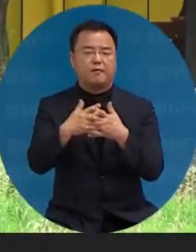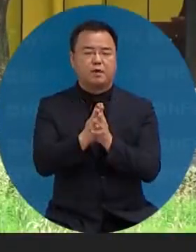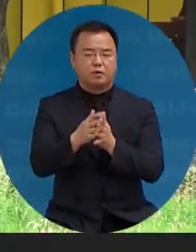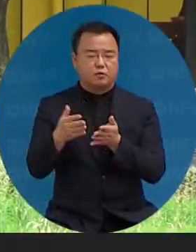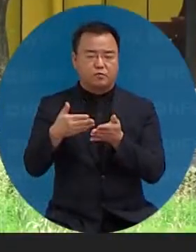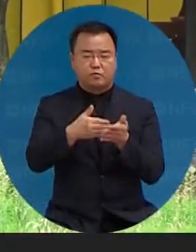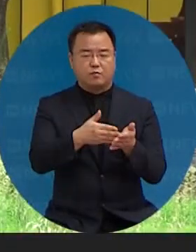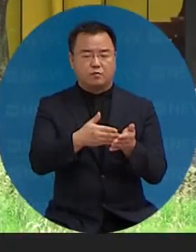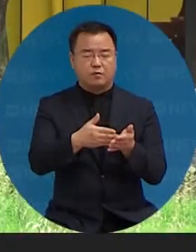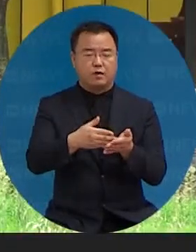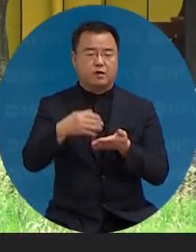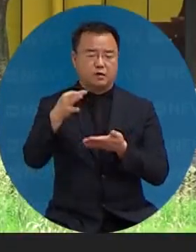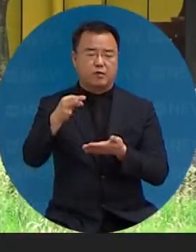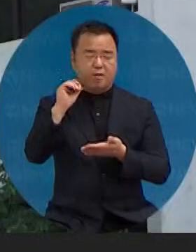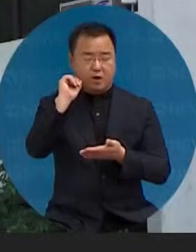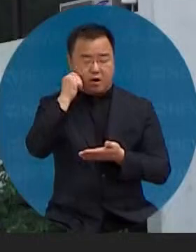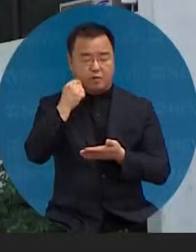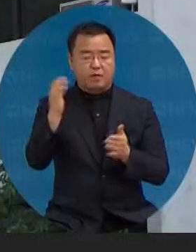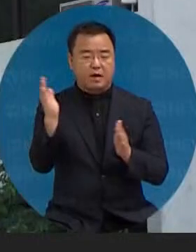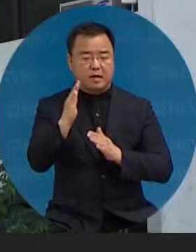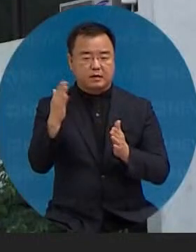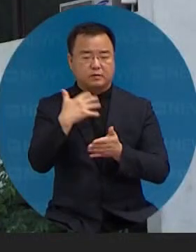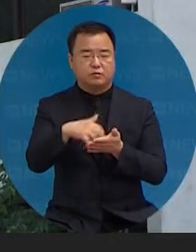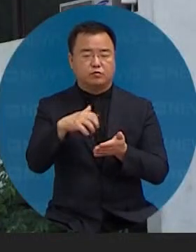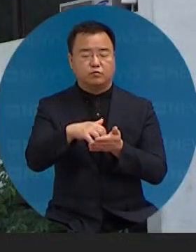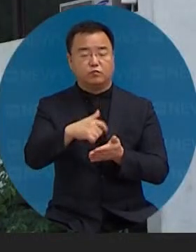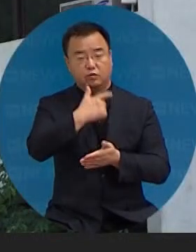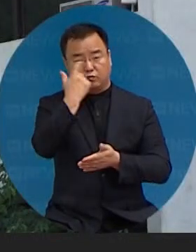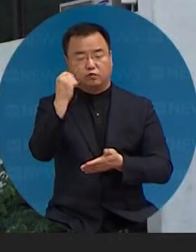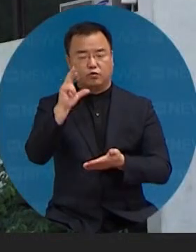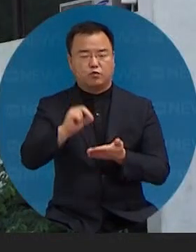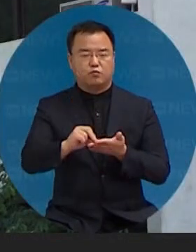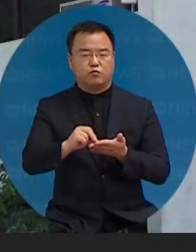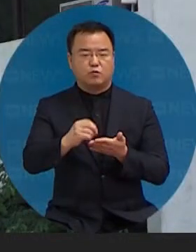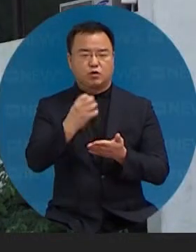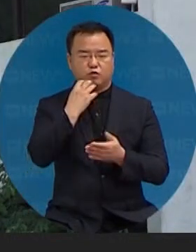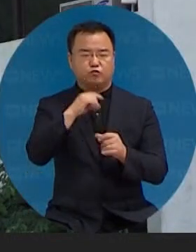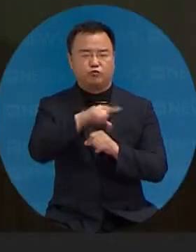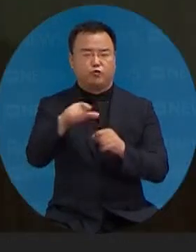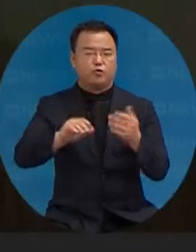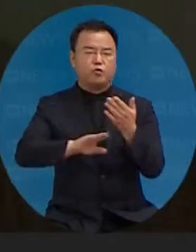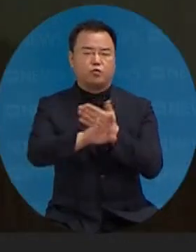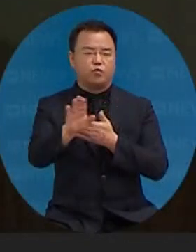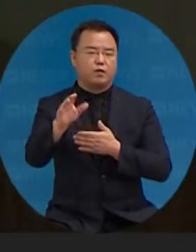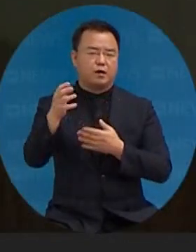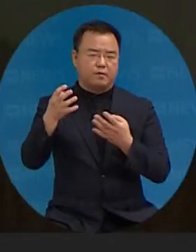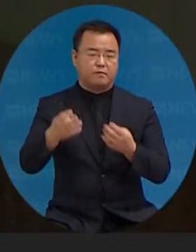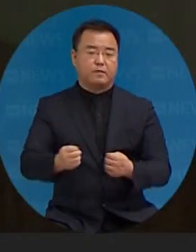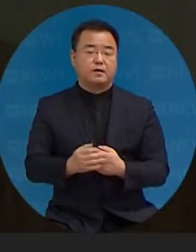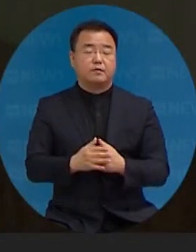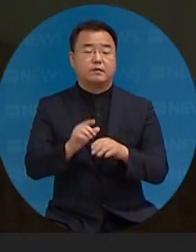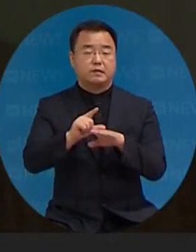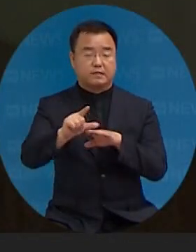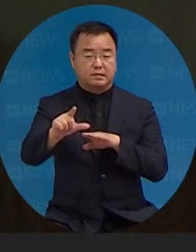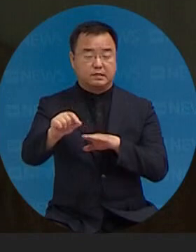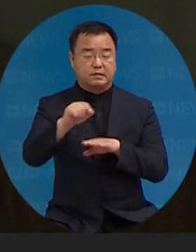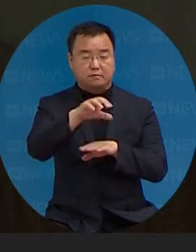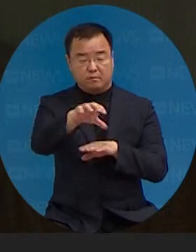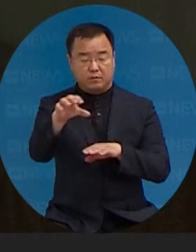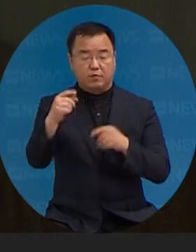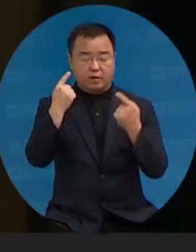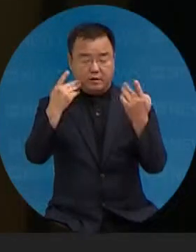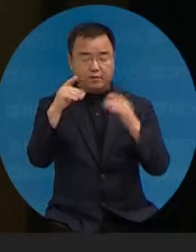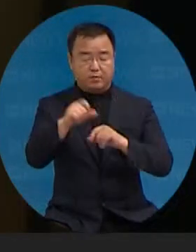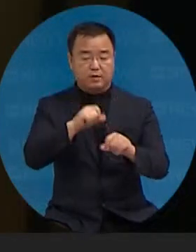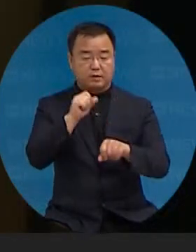학생 충원에 위 린 인 비 수도권과 전문대에 집중되는 경향이 있습니다 지역대학 의 특성화를 위한 지원 책과 함께